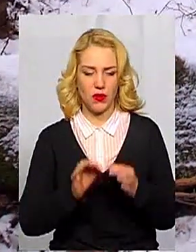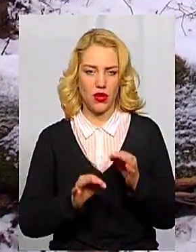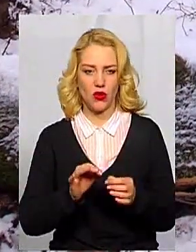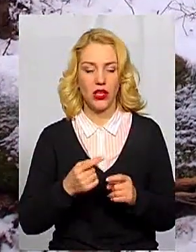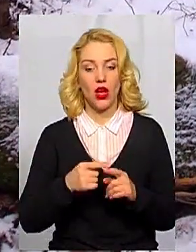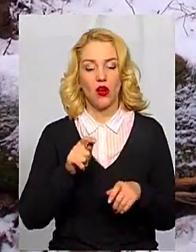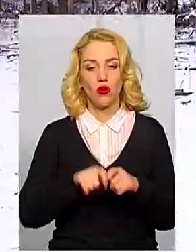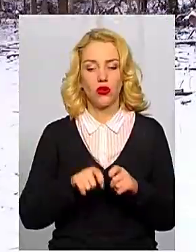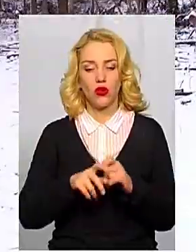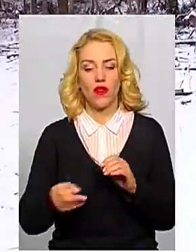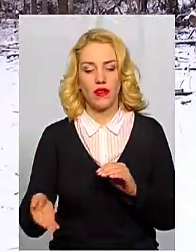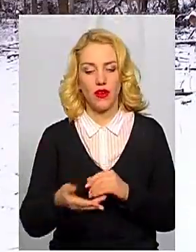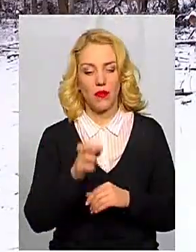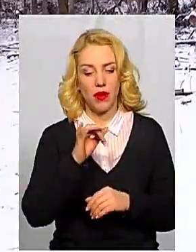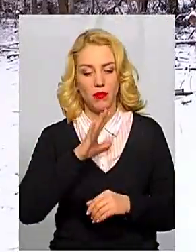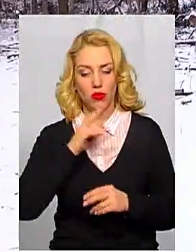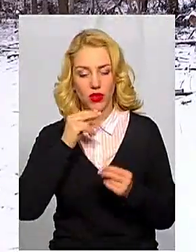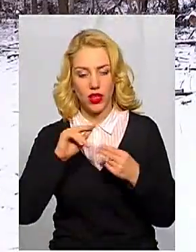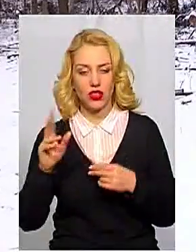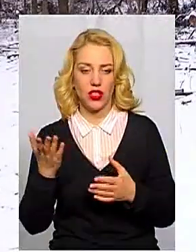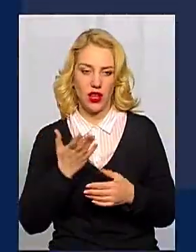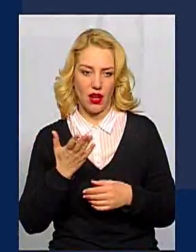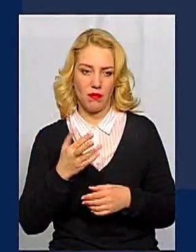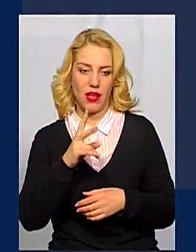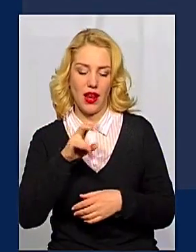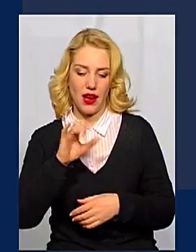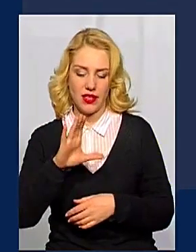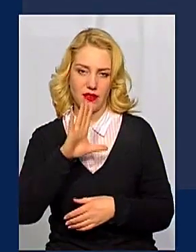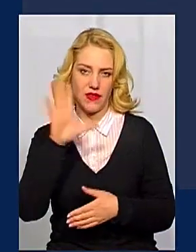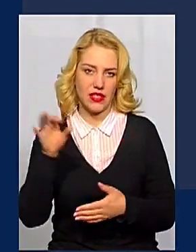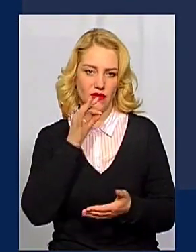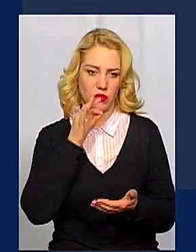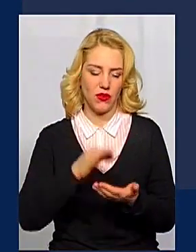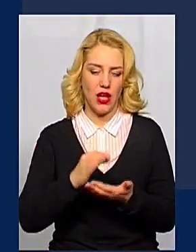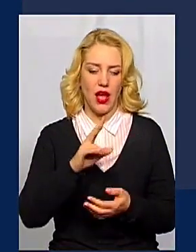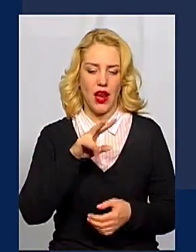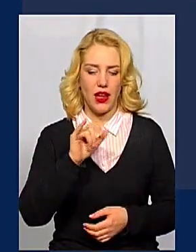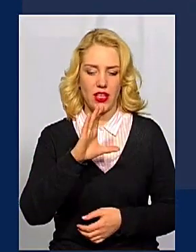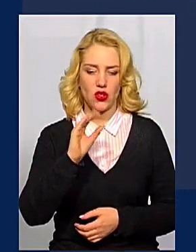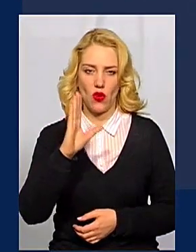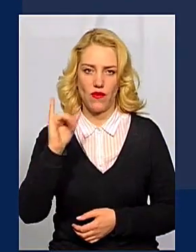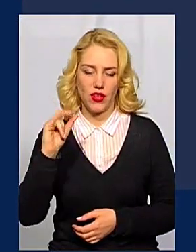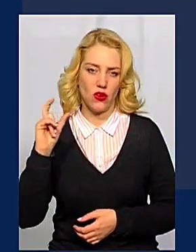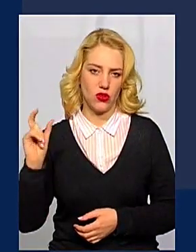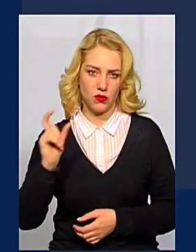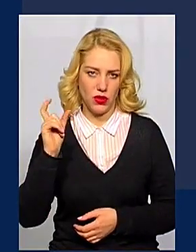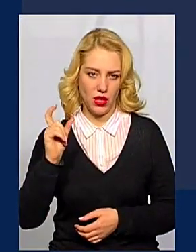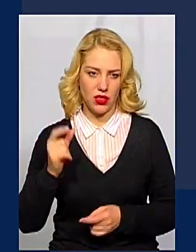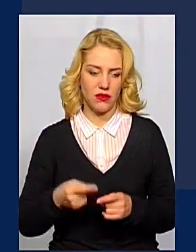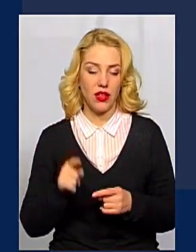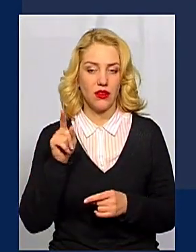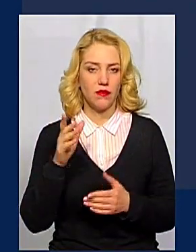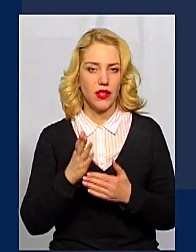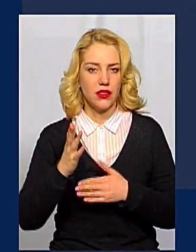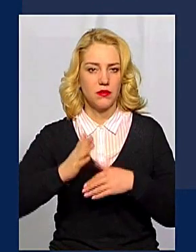вирубкою був би кращий, якби ліси знаходилися у володінні лісових господарств. Там є спеціалісти, які не лише вирубають ліс, а